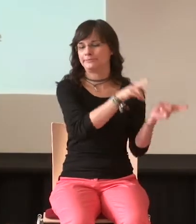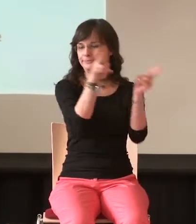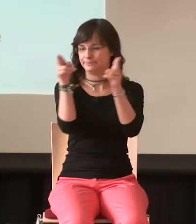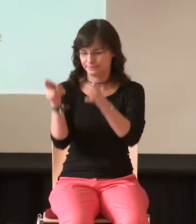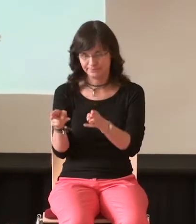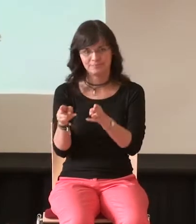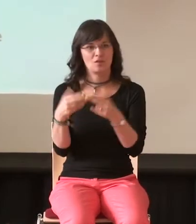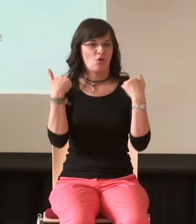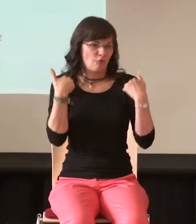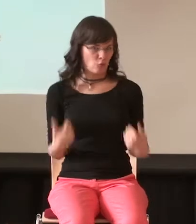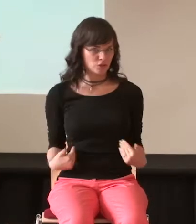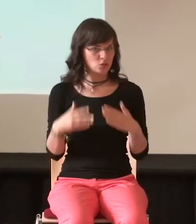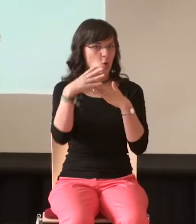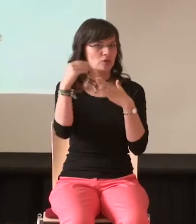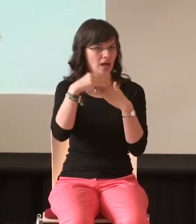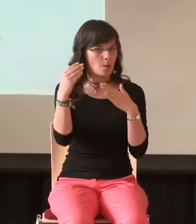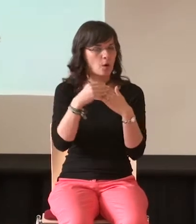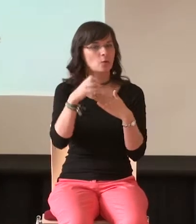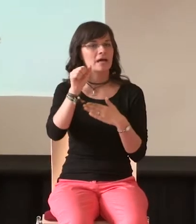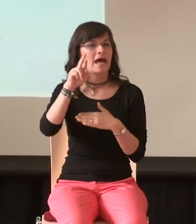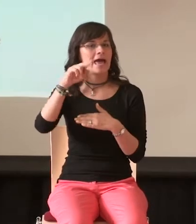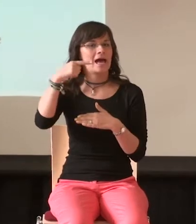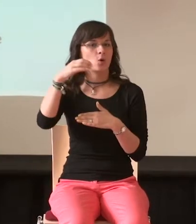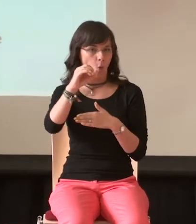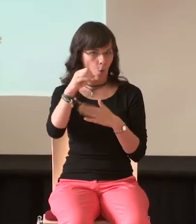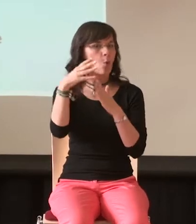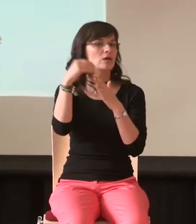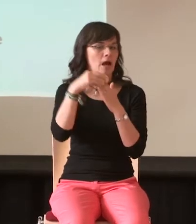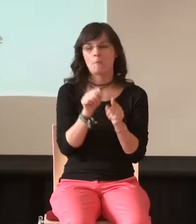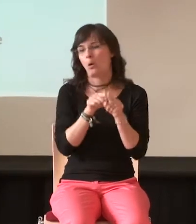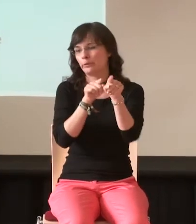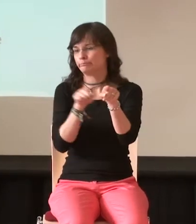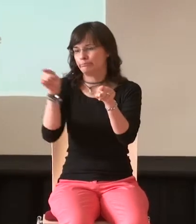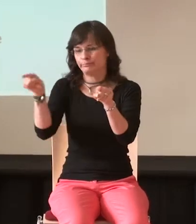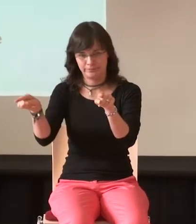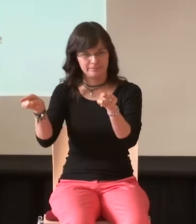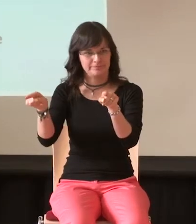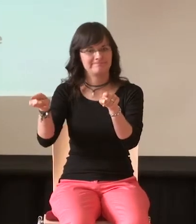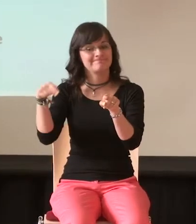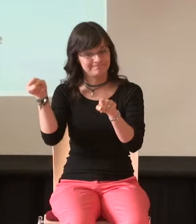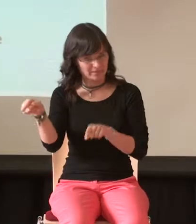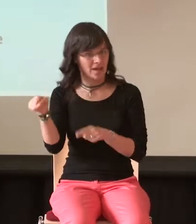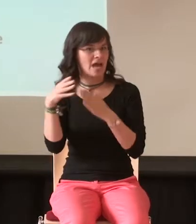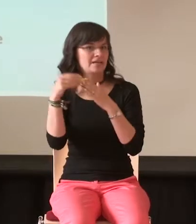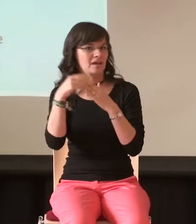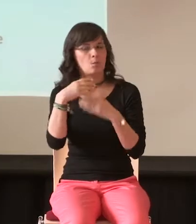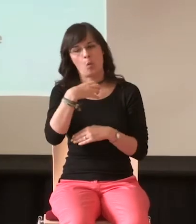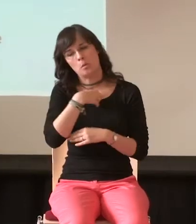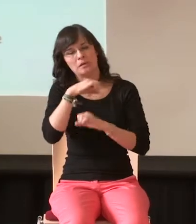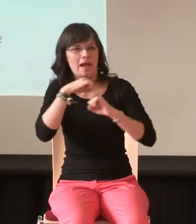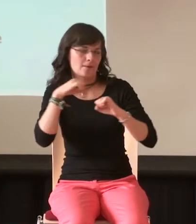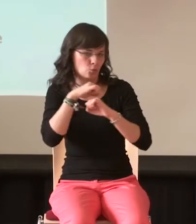einen Physiotherapeuten, an einen Ergotherapeuten, die muss ich auch erwähnen. Und dieser Physiotherapeut, Krankengymnast